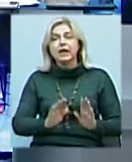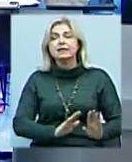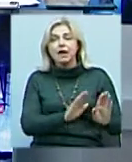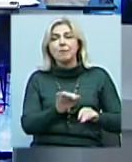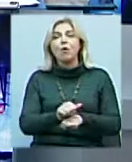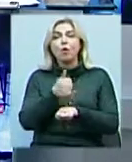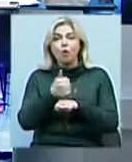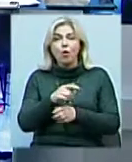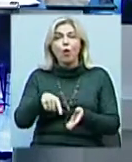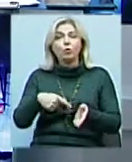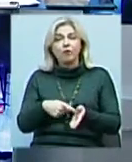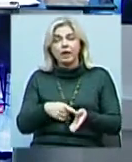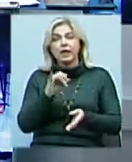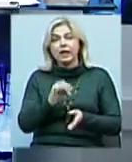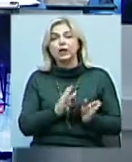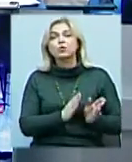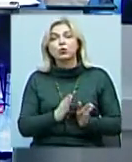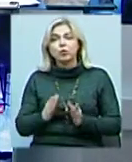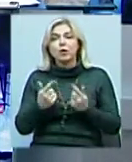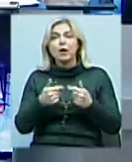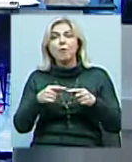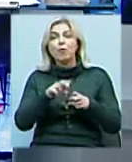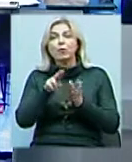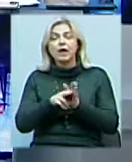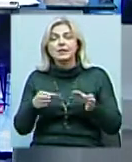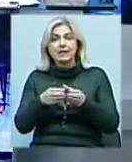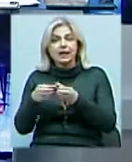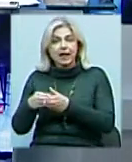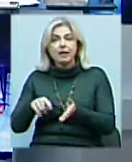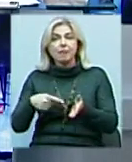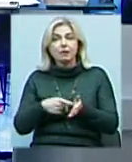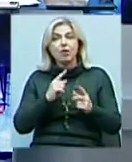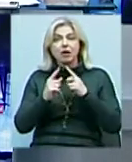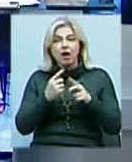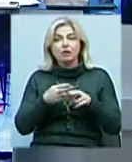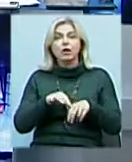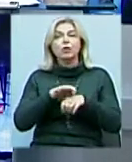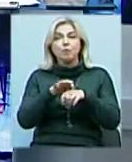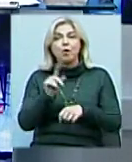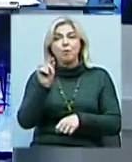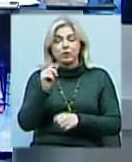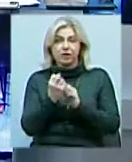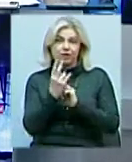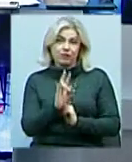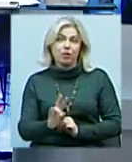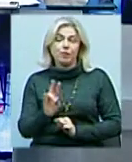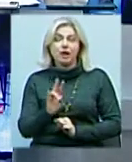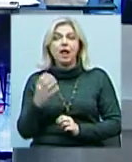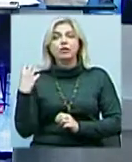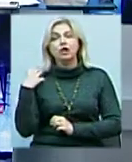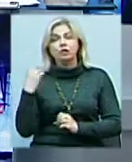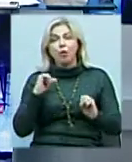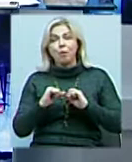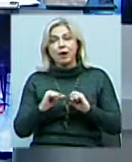голови та керівництвом структурних підрозділів міської ради, яка відбулася у понеділок 12 листопада. Так, начальник